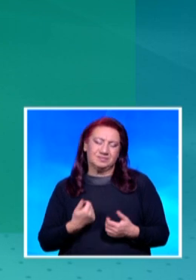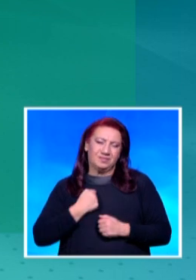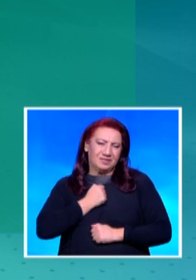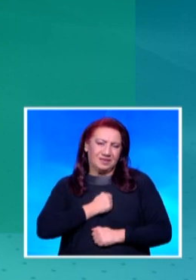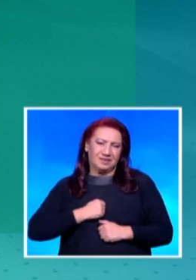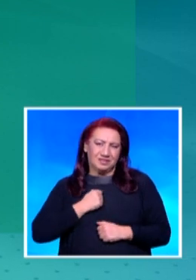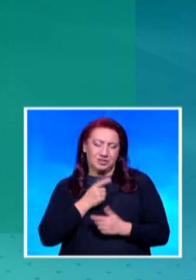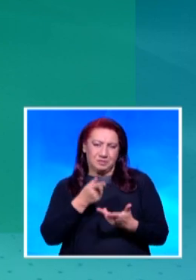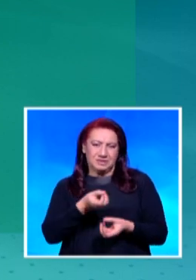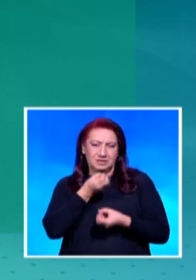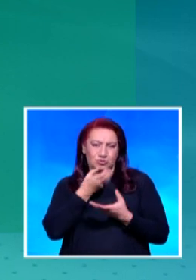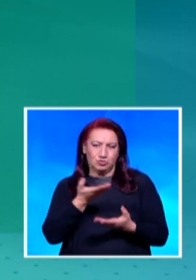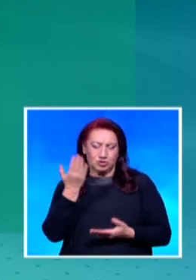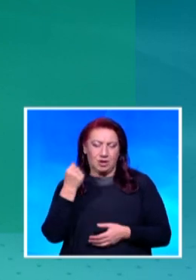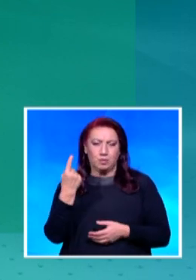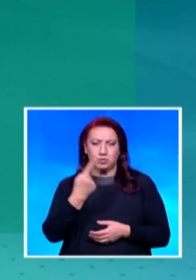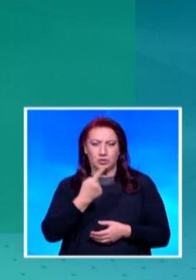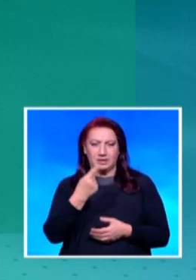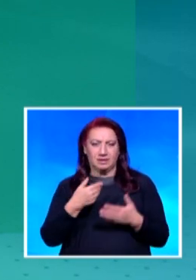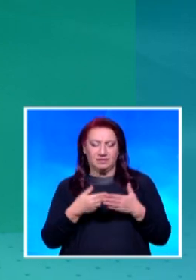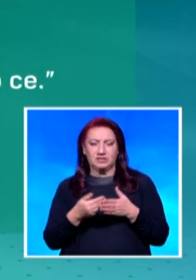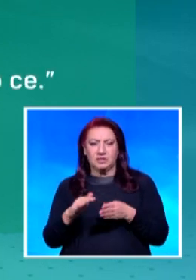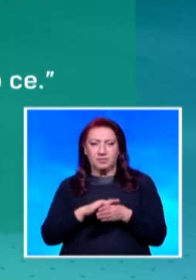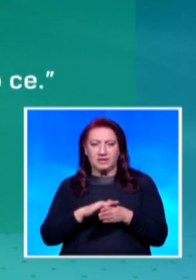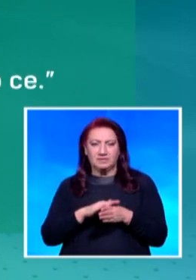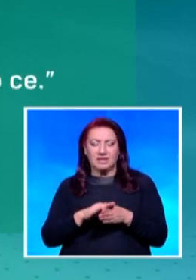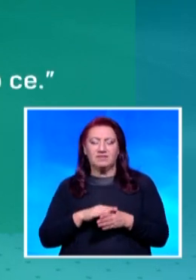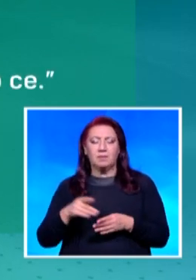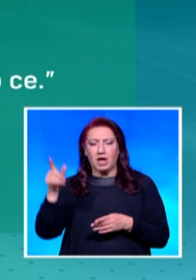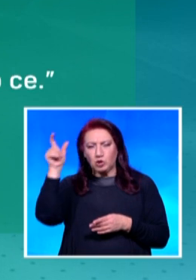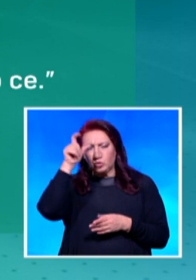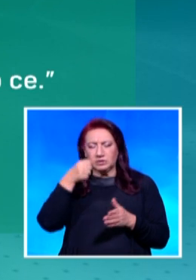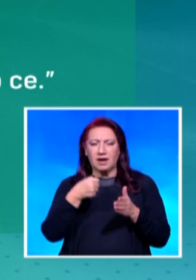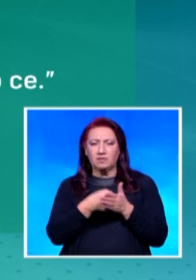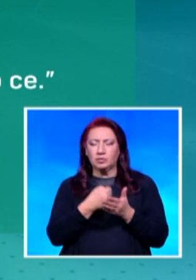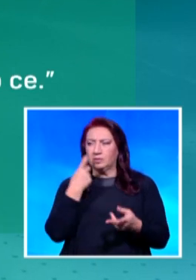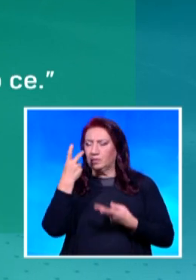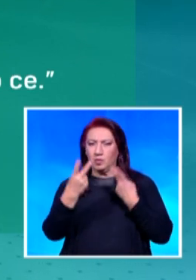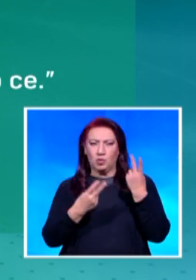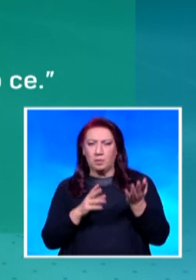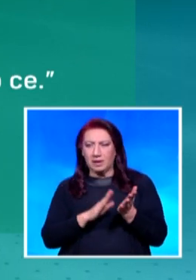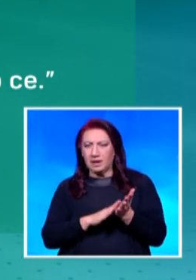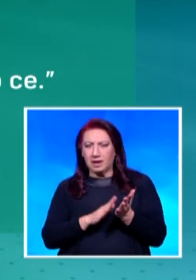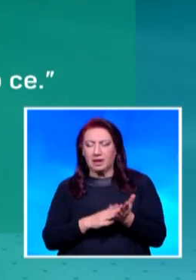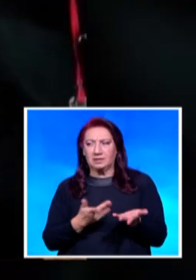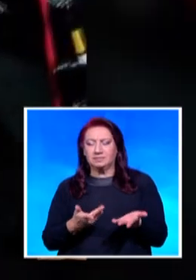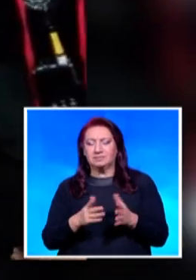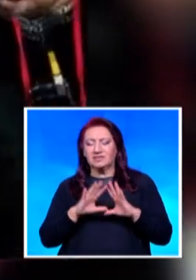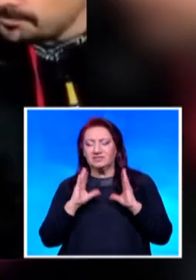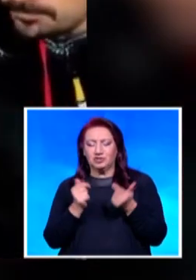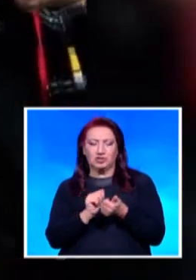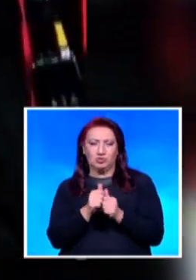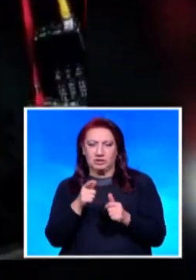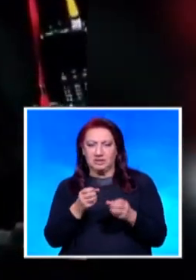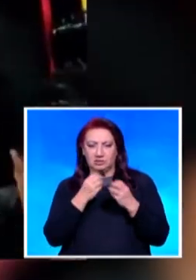инцидента, който стана в понеделник вечер. Извиняваме се на турската футболна публика и на цялата спортна общност за случилото се.